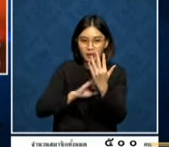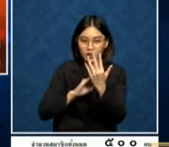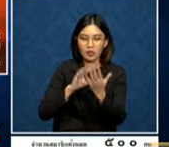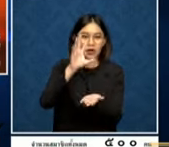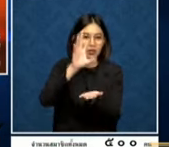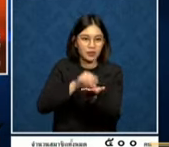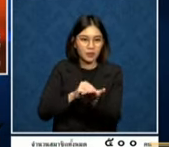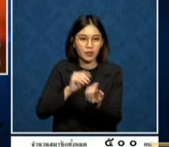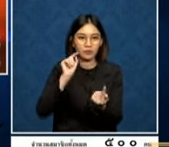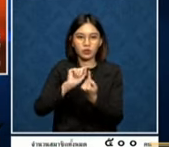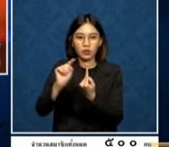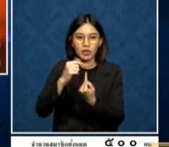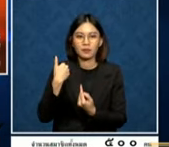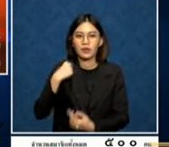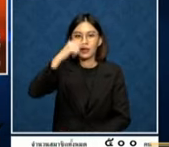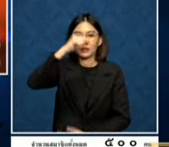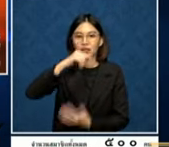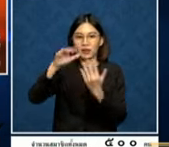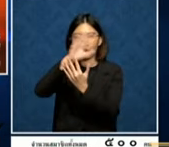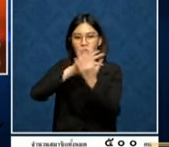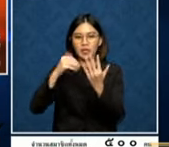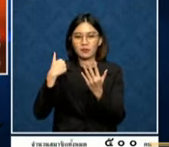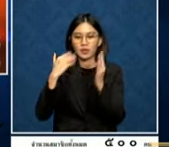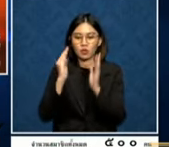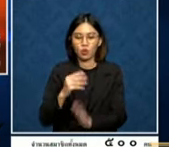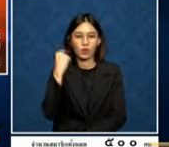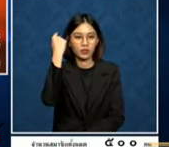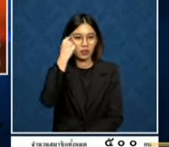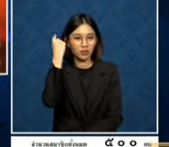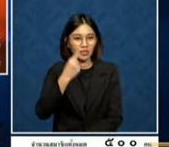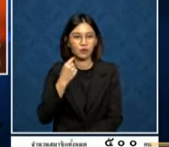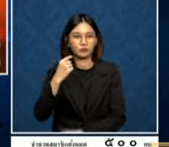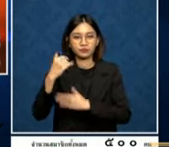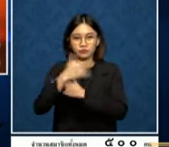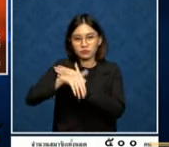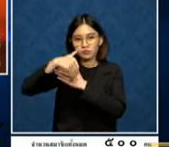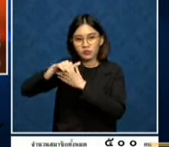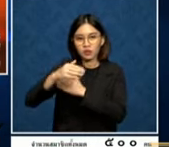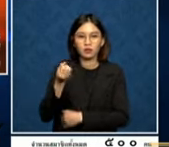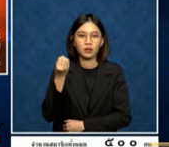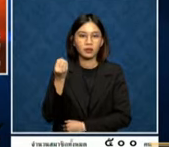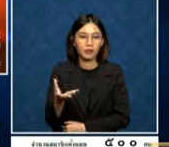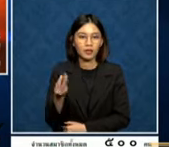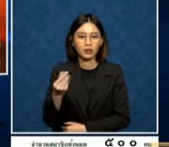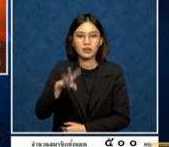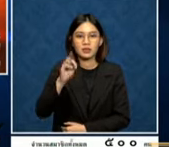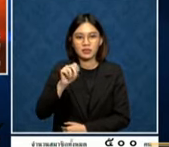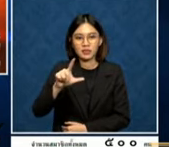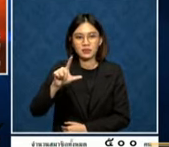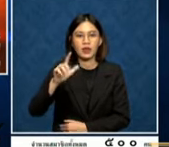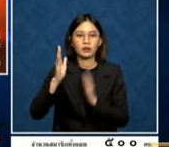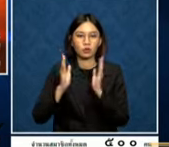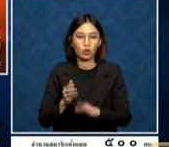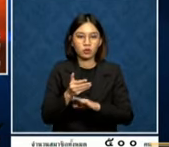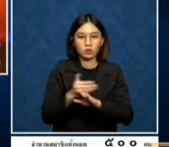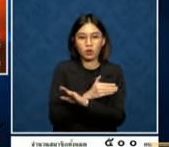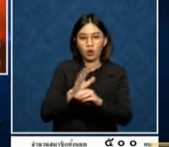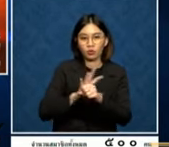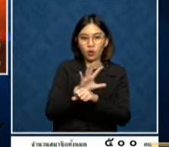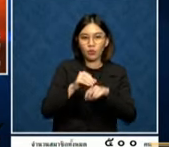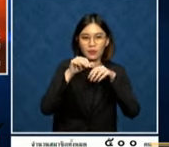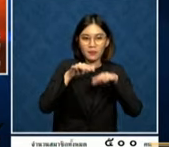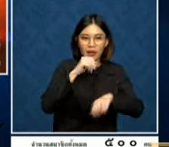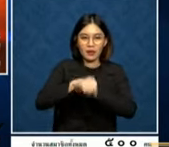จากข้อมูลนะคะจะพบว่าไทยค่ะเคยมีจำนวนนักท่องเที่ยวต่างชาติเนี่ยสูงถึงเกือบ 40ล้านคนก่อนช่วงโควิด- 199ค่ะและ